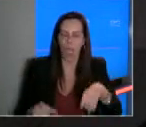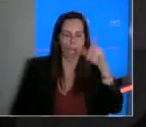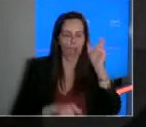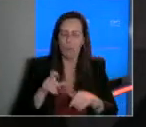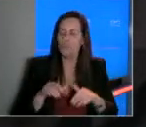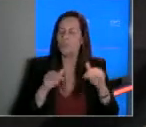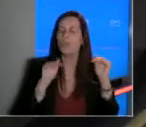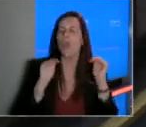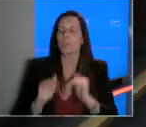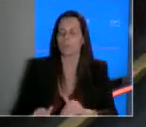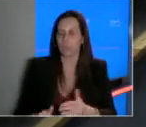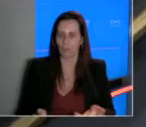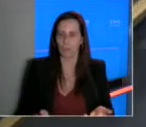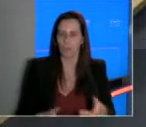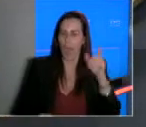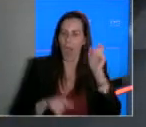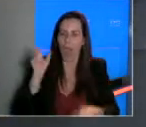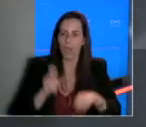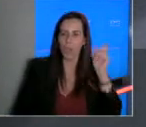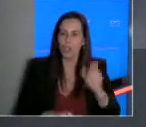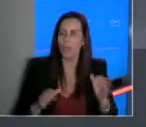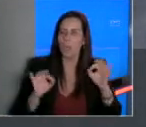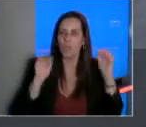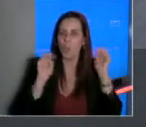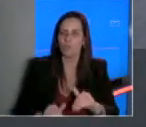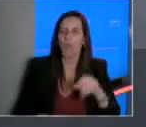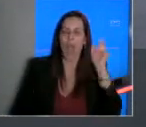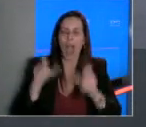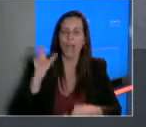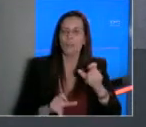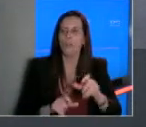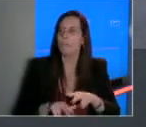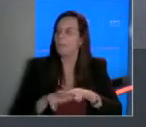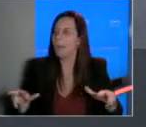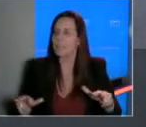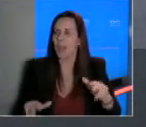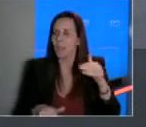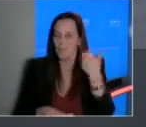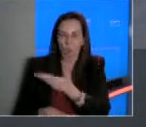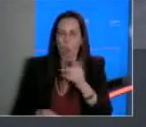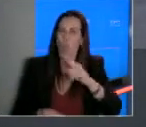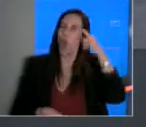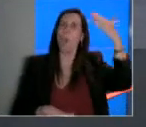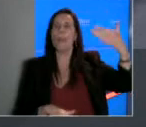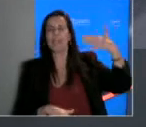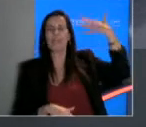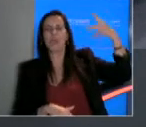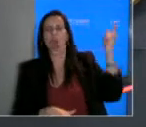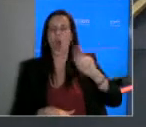מתמוטטים. כן, כי אנשים מתמוטטים, אני, אנשים במציאות, לא בדמיונות,